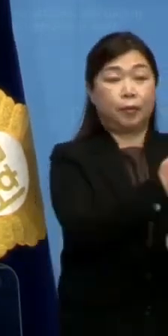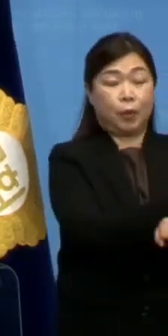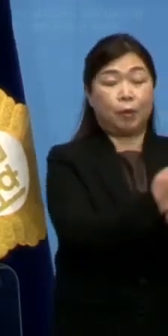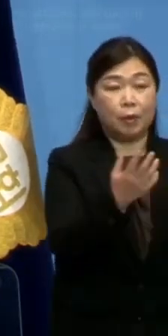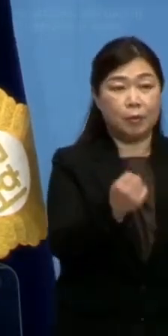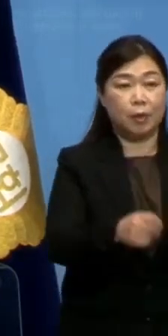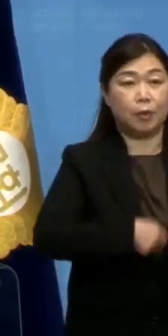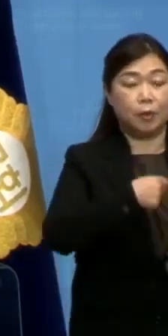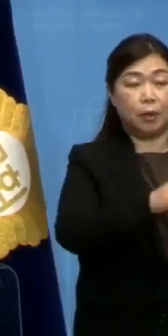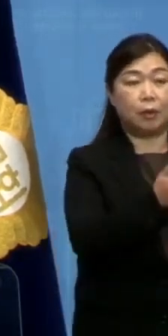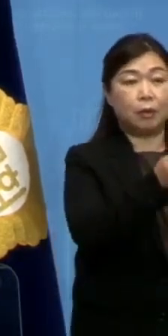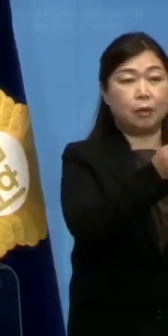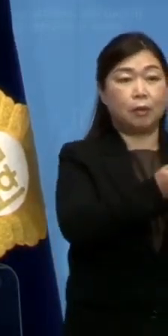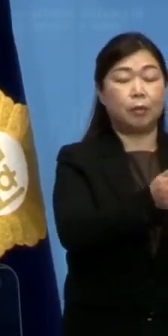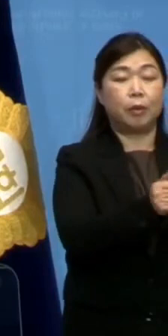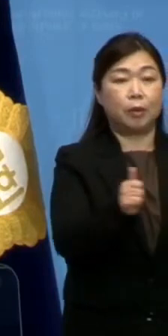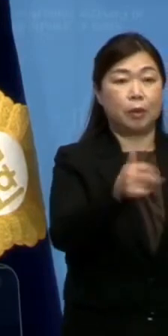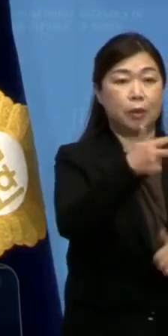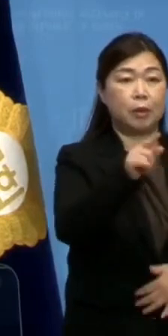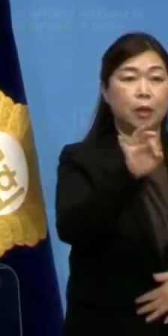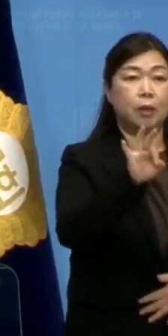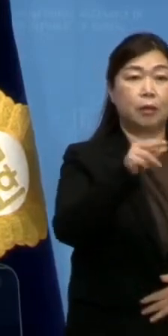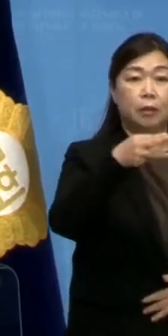수고하십니다. 정의당 대변인 장태수입니다.